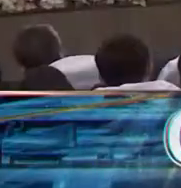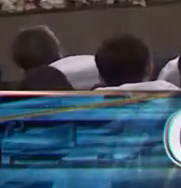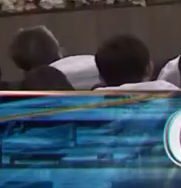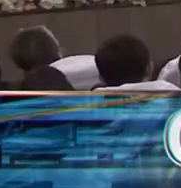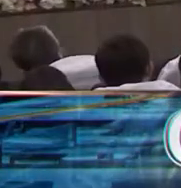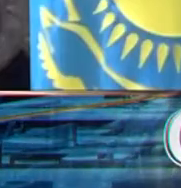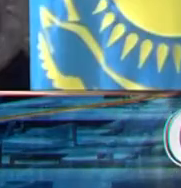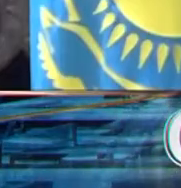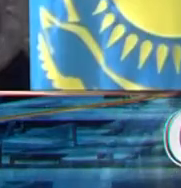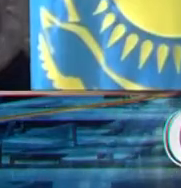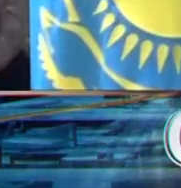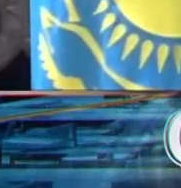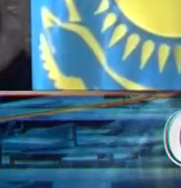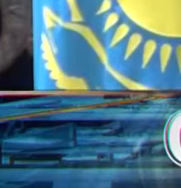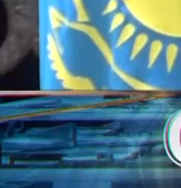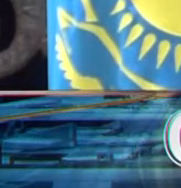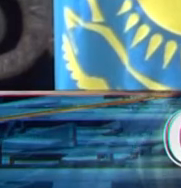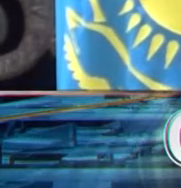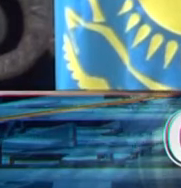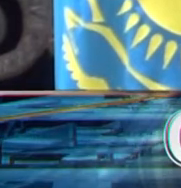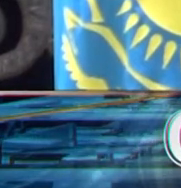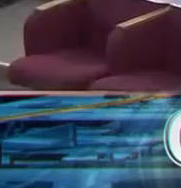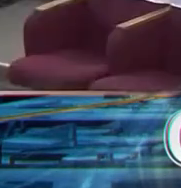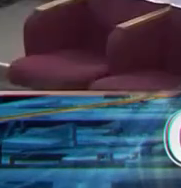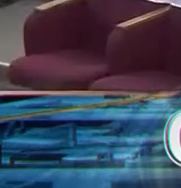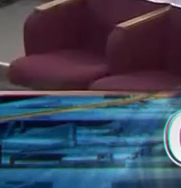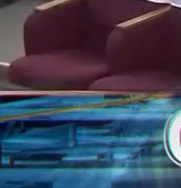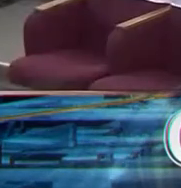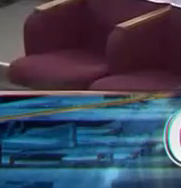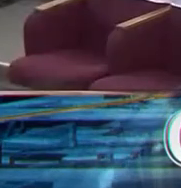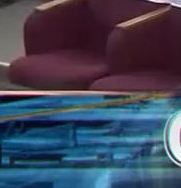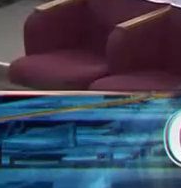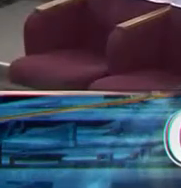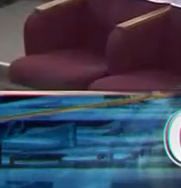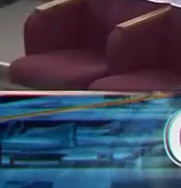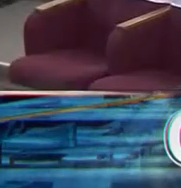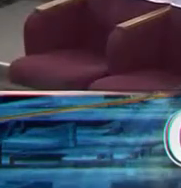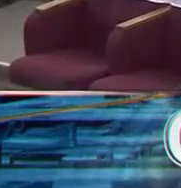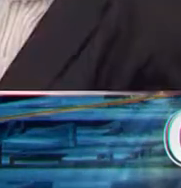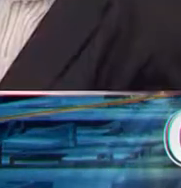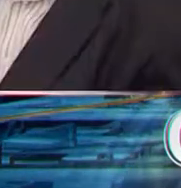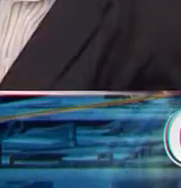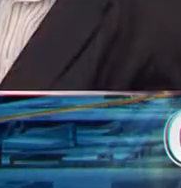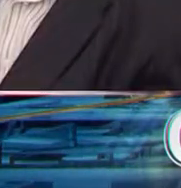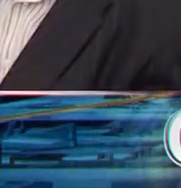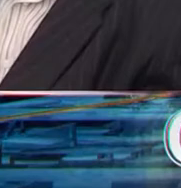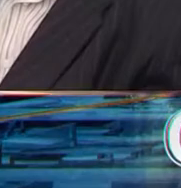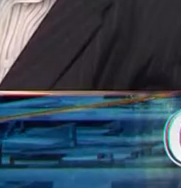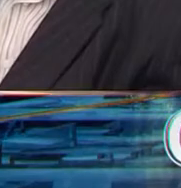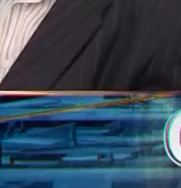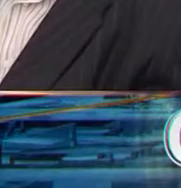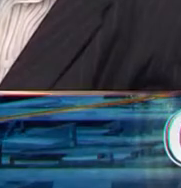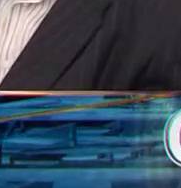Цели, задачи и перспективы. Сразу 4 крупных проекта различных отраслей планируют реализовать в Сарканском районе в текущем